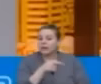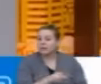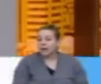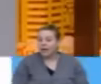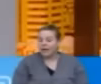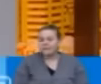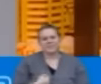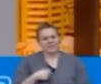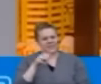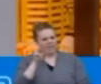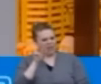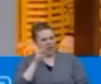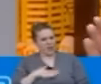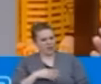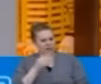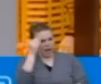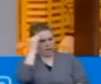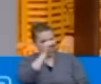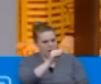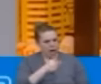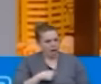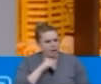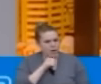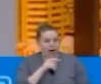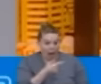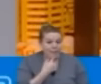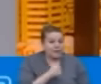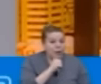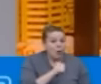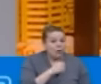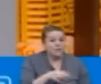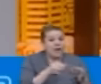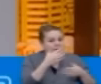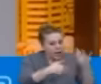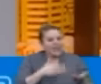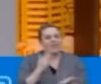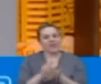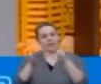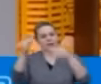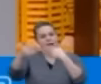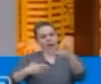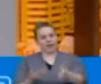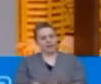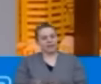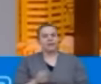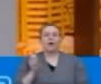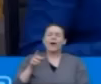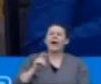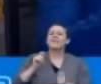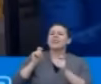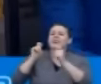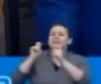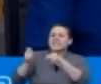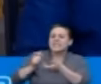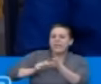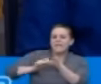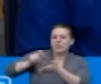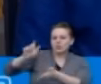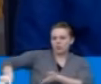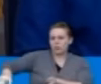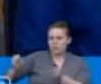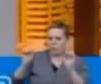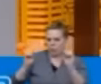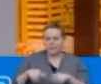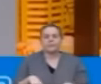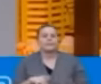כל שי, אני רוצה להזכיר לך, אמרת שאתה לא רוצה שיתחיל הליך, יש כבר הליך, יש חקירת משטרה,